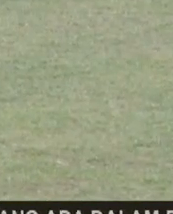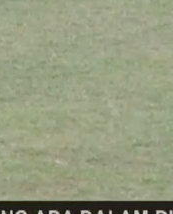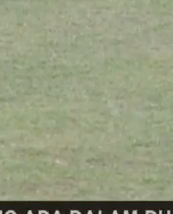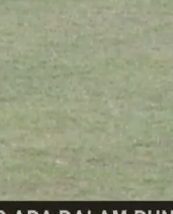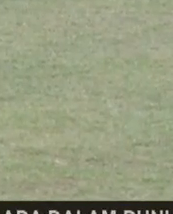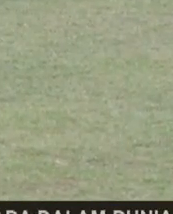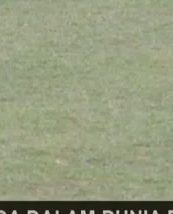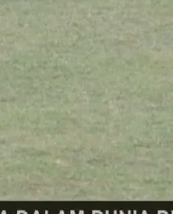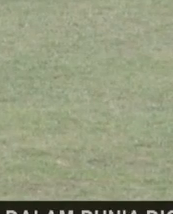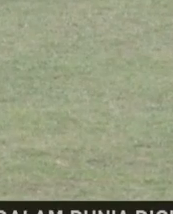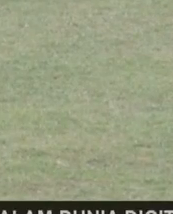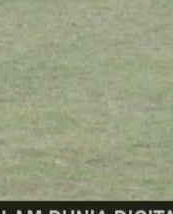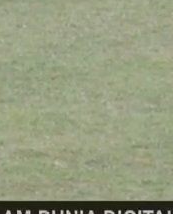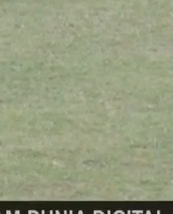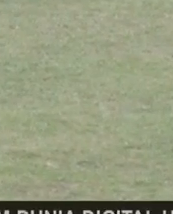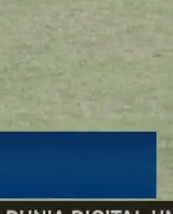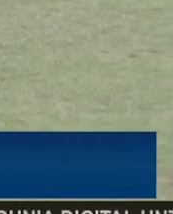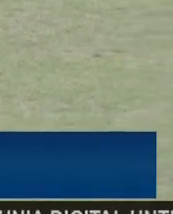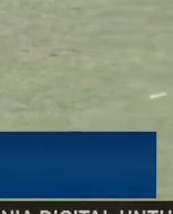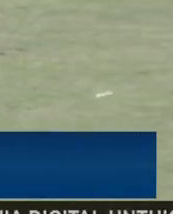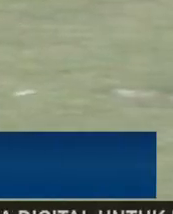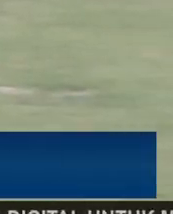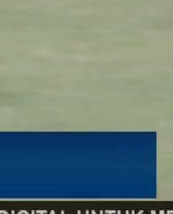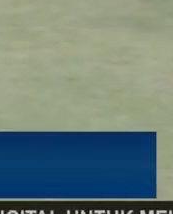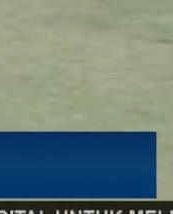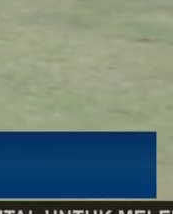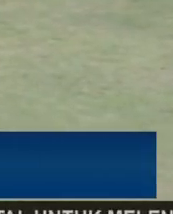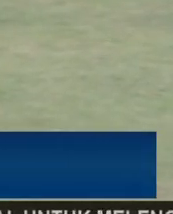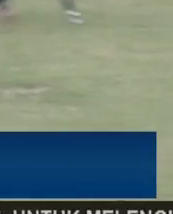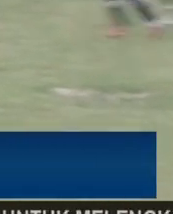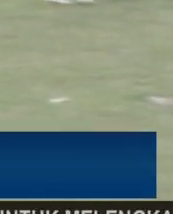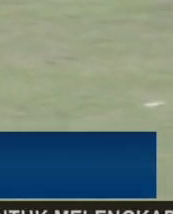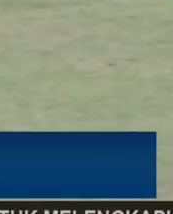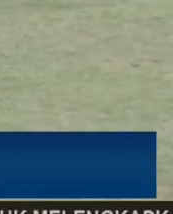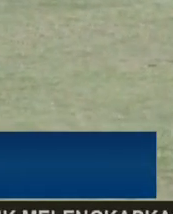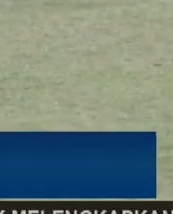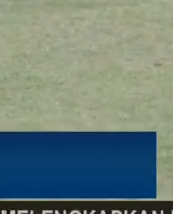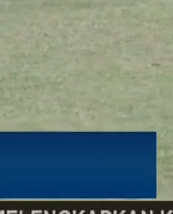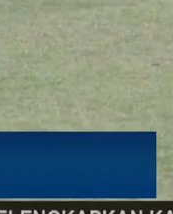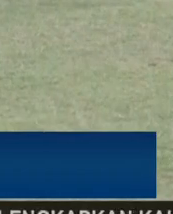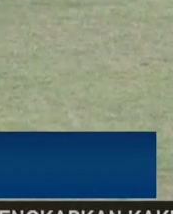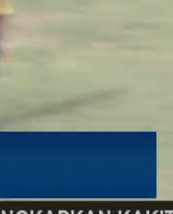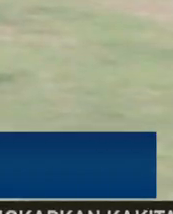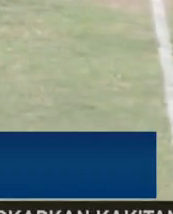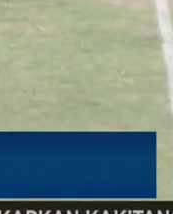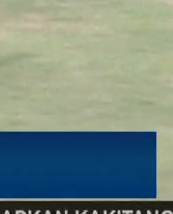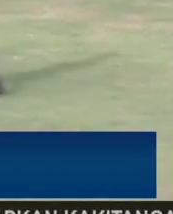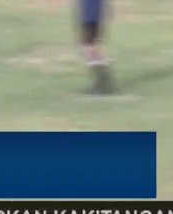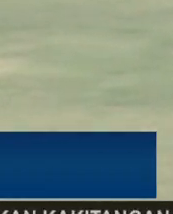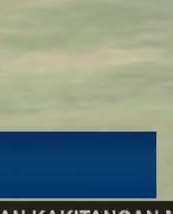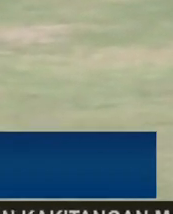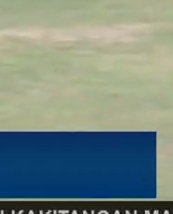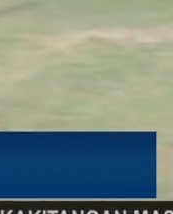Hai kupas biji merah jambu mendahului perlawanan sawah menit ke-11 menerusi jaringan Muhammad Faiz Zakaria pada menit